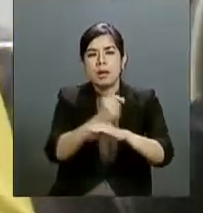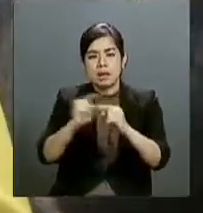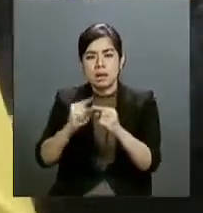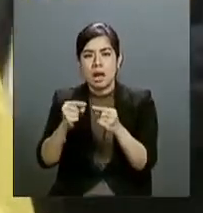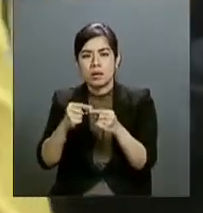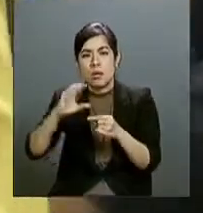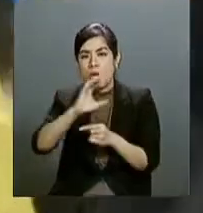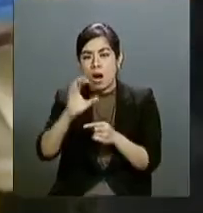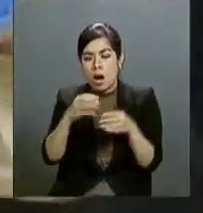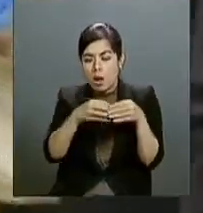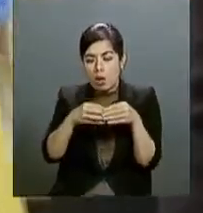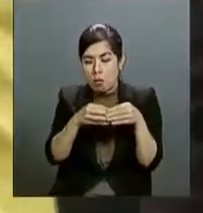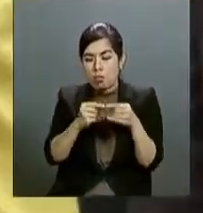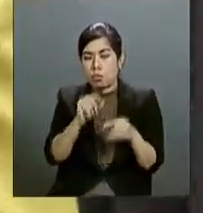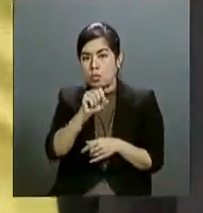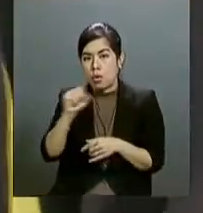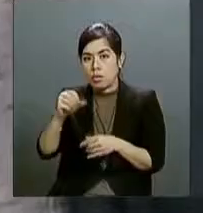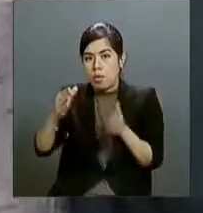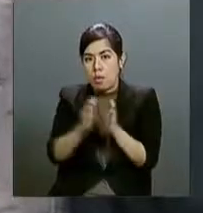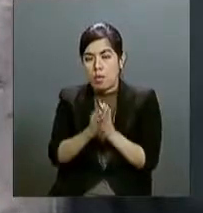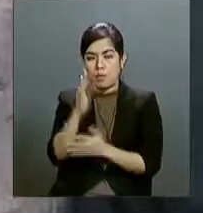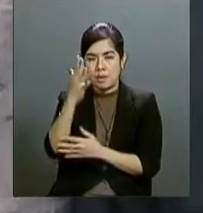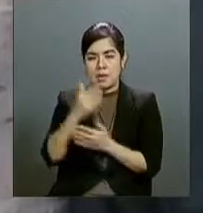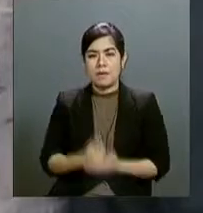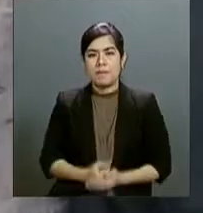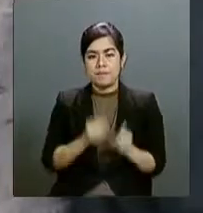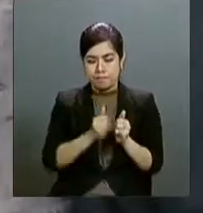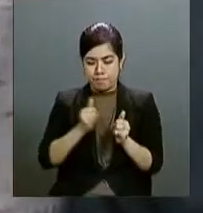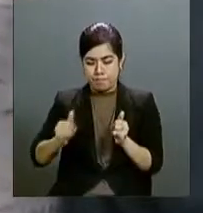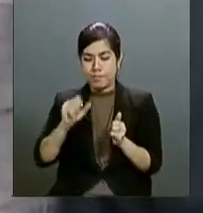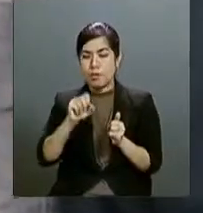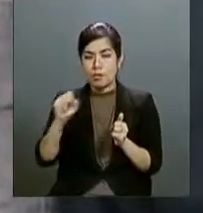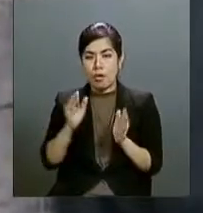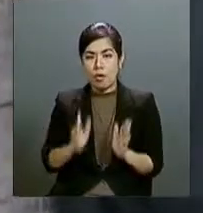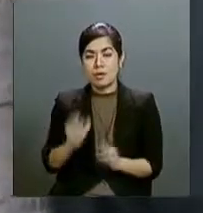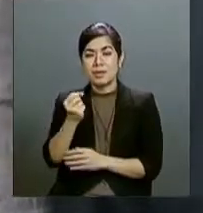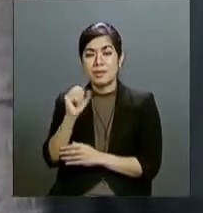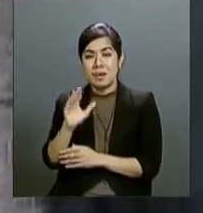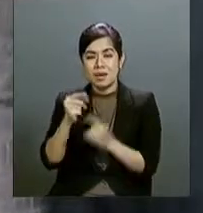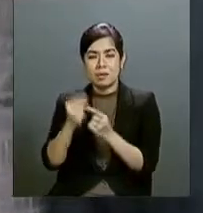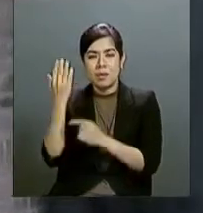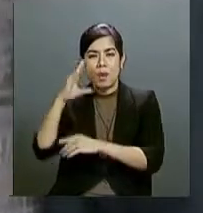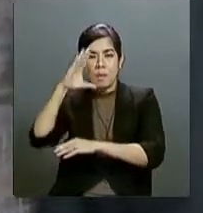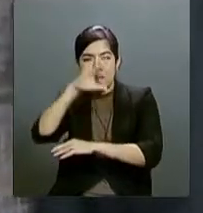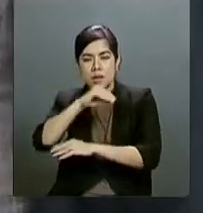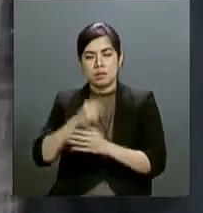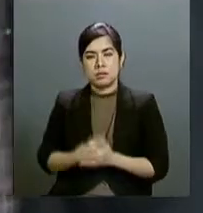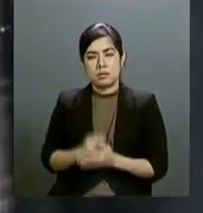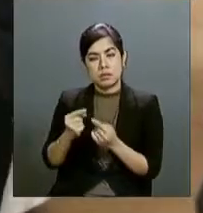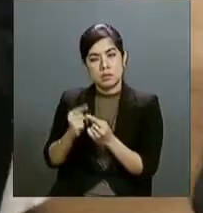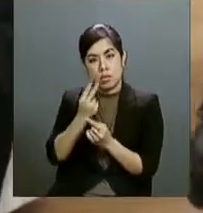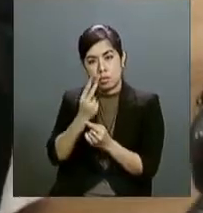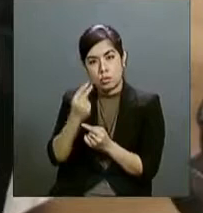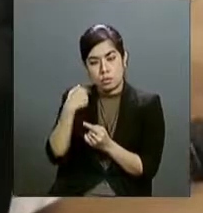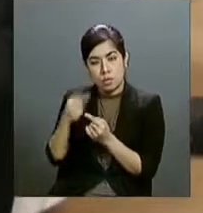างการเมืองและจากการให้การต้อนรับของอดีตส.ส.เกือบ15 คนเมื่อค่ำวันนี้นะคะก็ไม่ได้รู้จักหรือมีความสัมพันธ์ส่